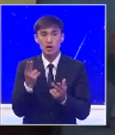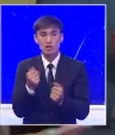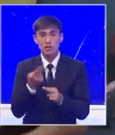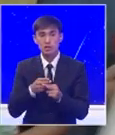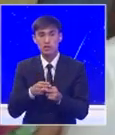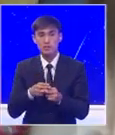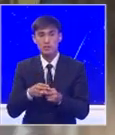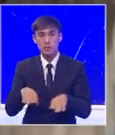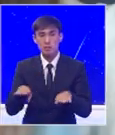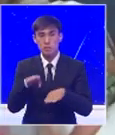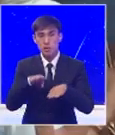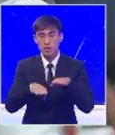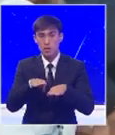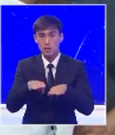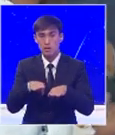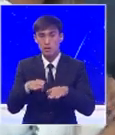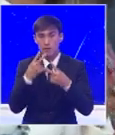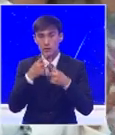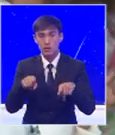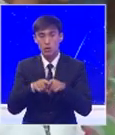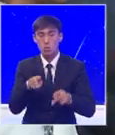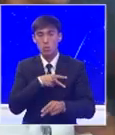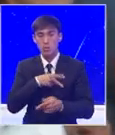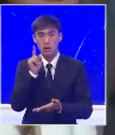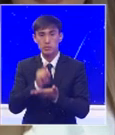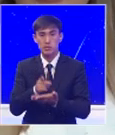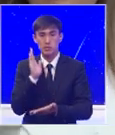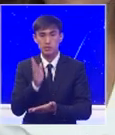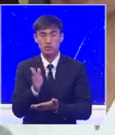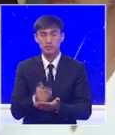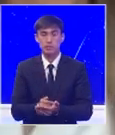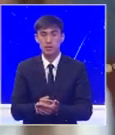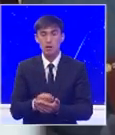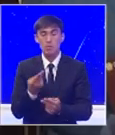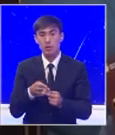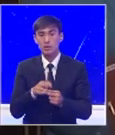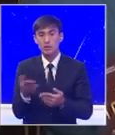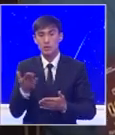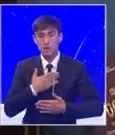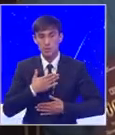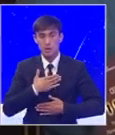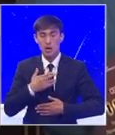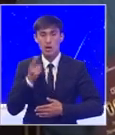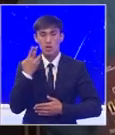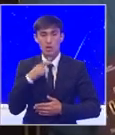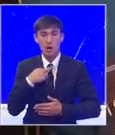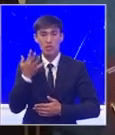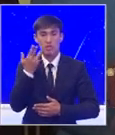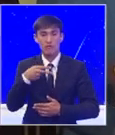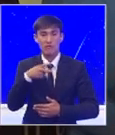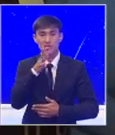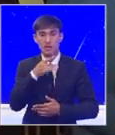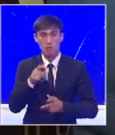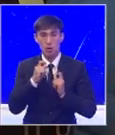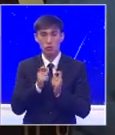эти мерила какие-то, да, там в виде вот такой премии обязательно должны быть. Поэтому и для меня, я когда-то 20 лет назад